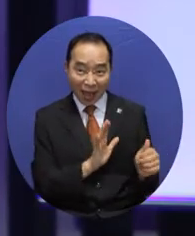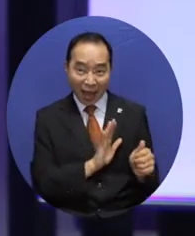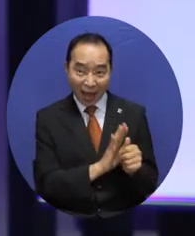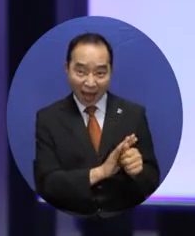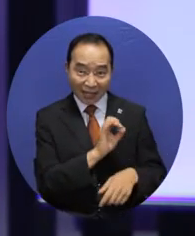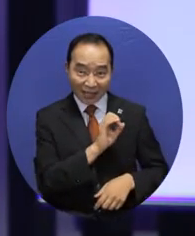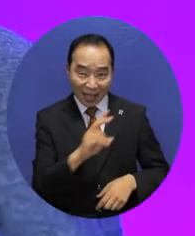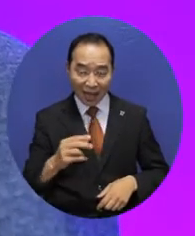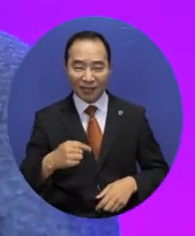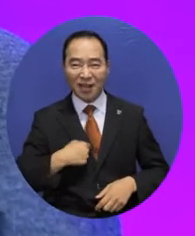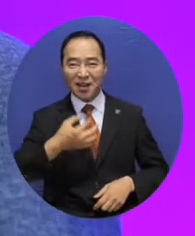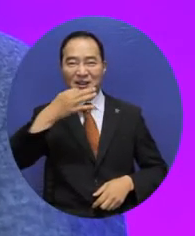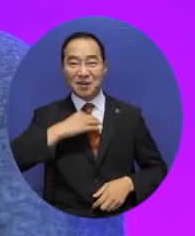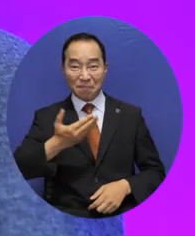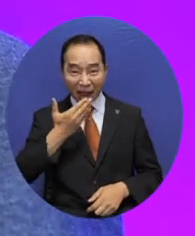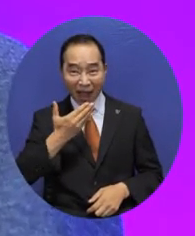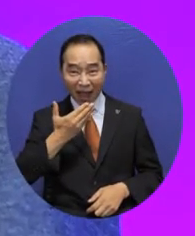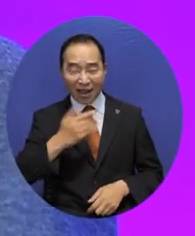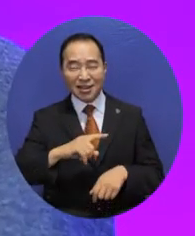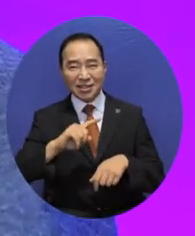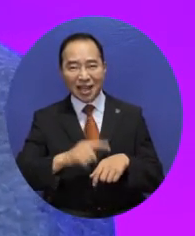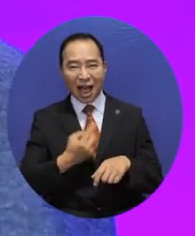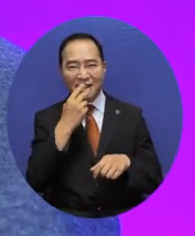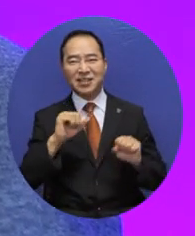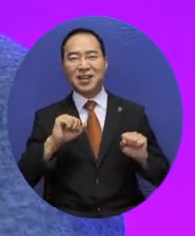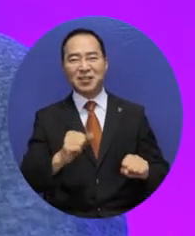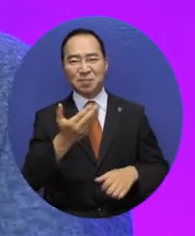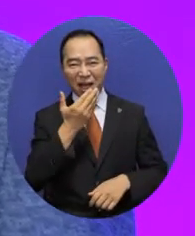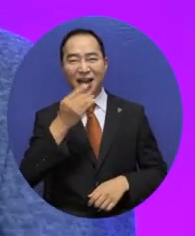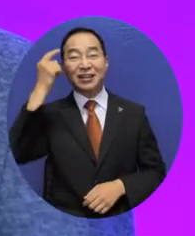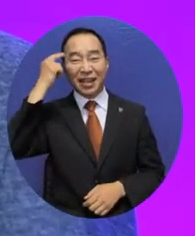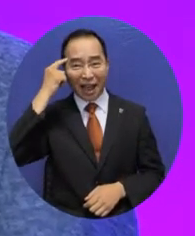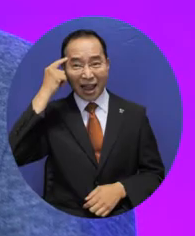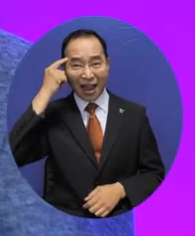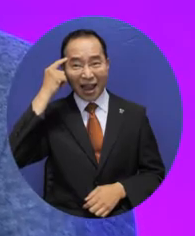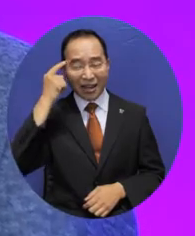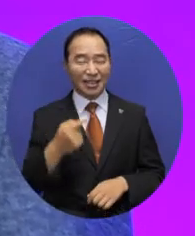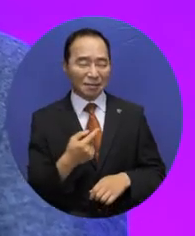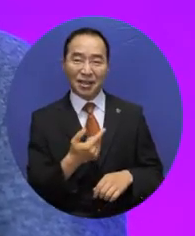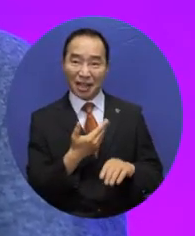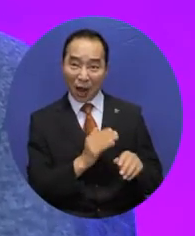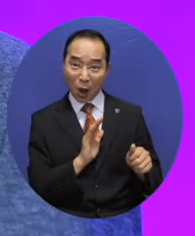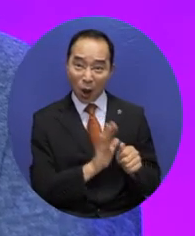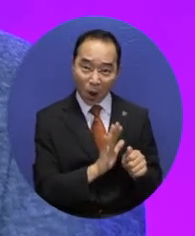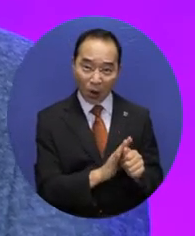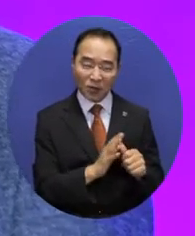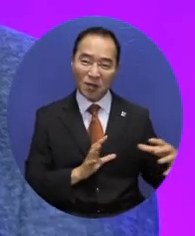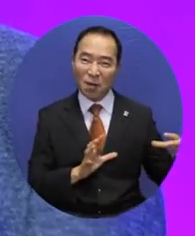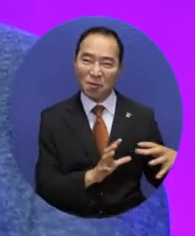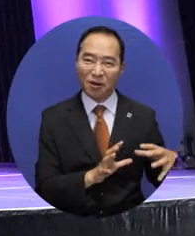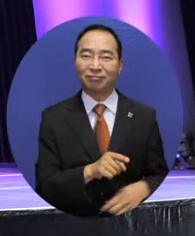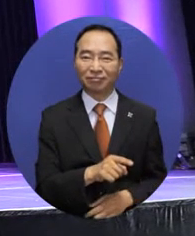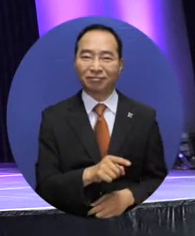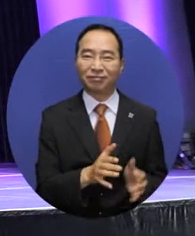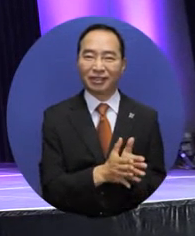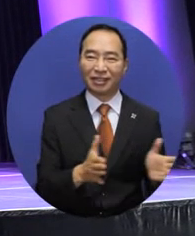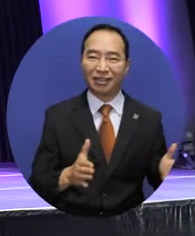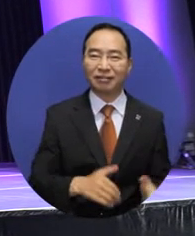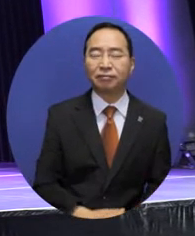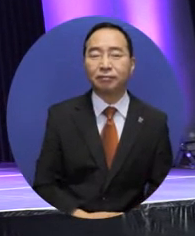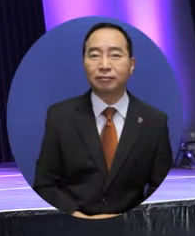부합되고 더 진화에서도 성공할 수 있음을 깨닫고 이타적 협력을 하기 시작한 것입니다. 자,